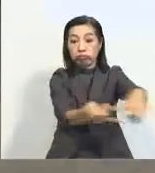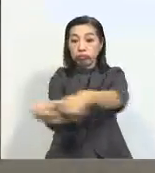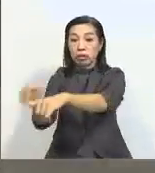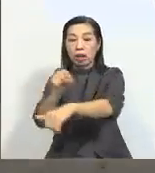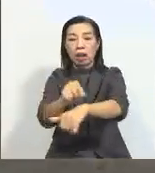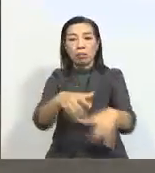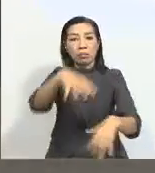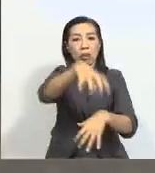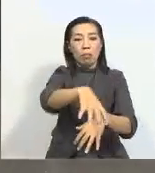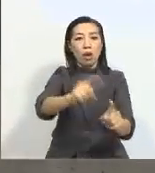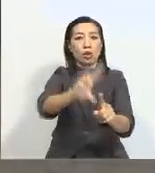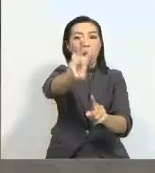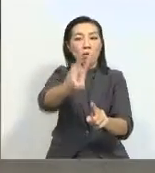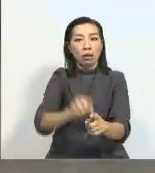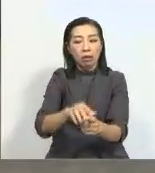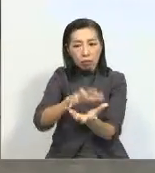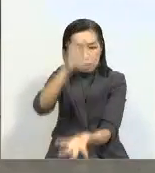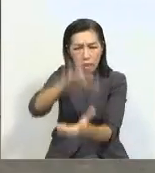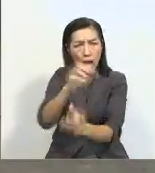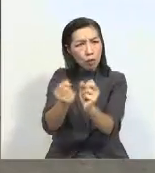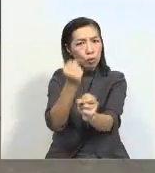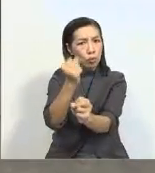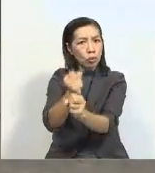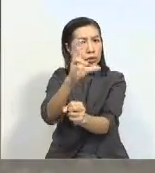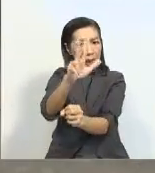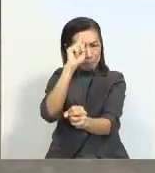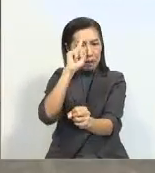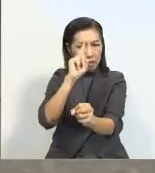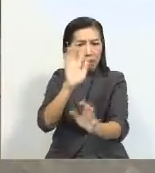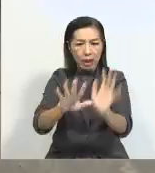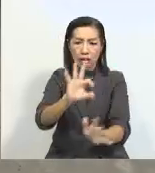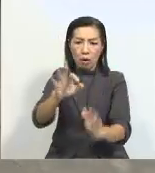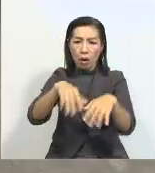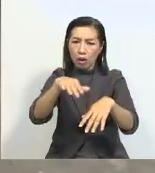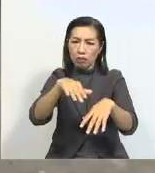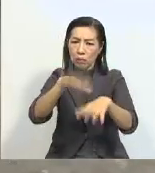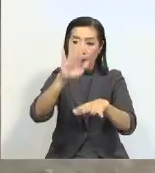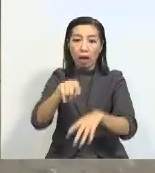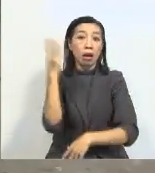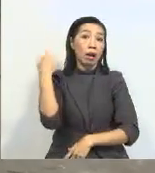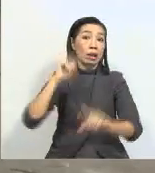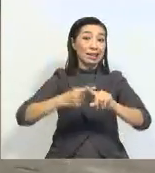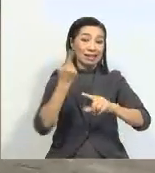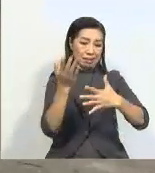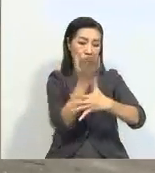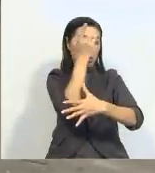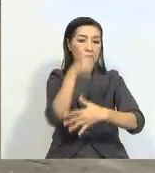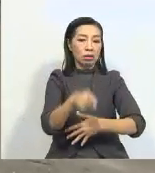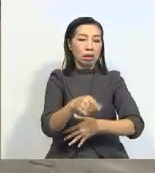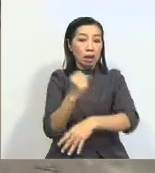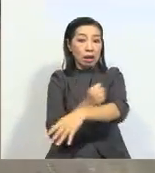ปีอยู่900กว่าตัวค่ะเมื่อต้นเดือนตุลาคมคนงานเนี่ยเข้าไปให้อาหารแล้วก็ลืมปิดประตูบ่อจระเ